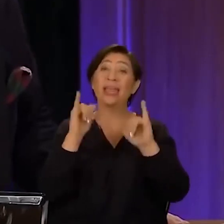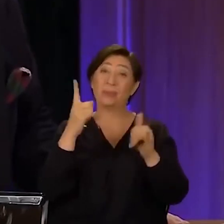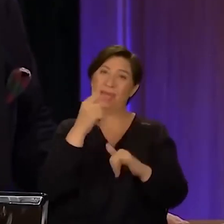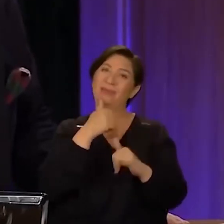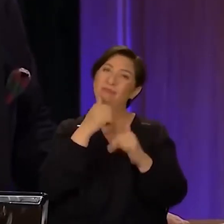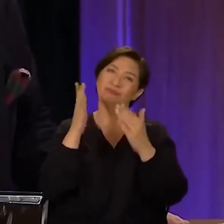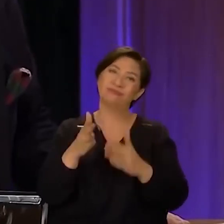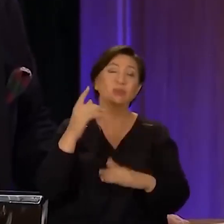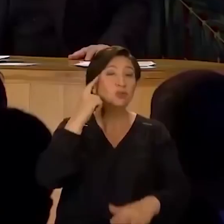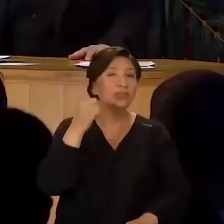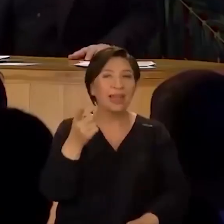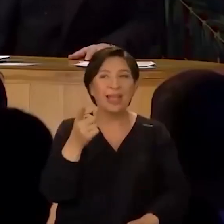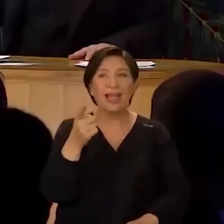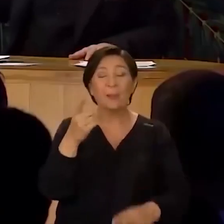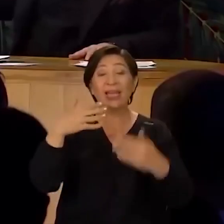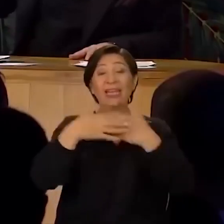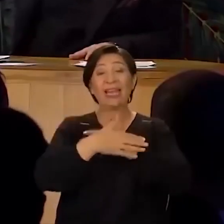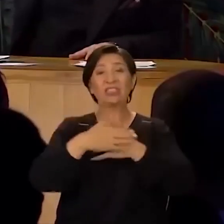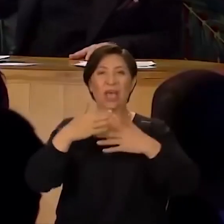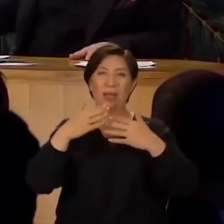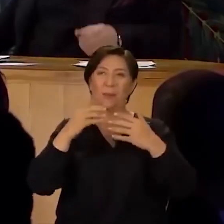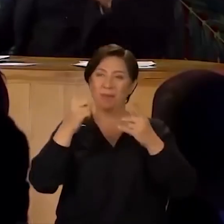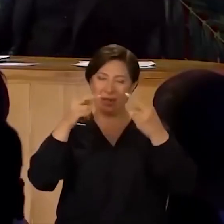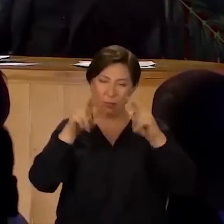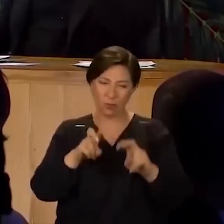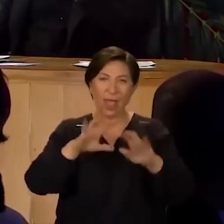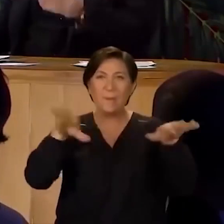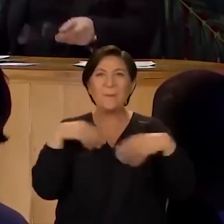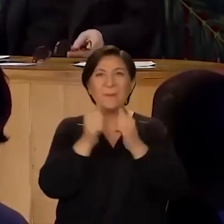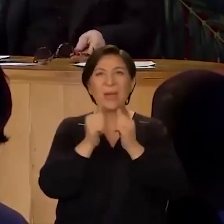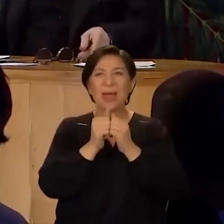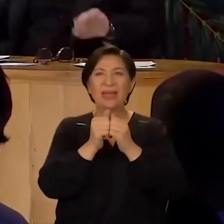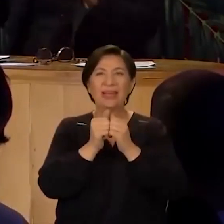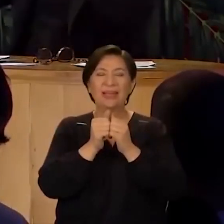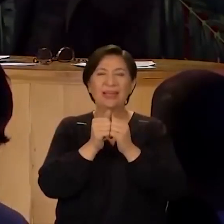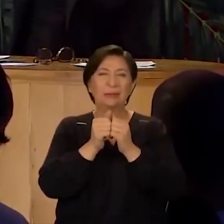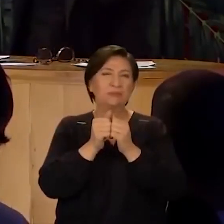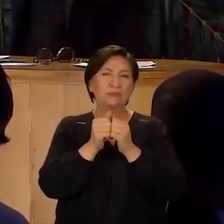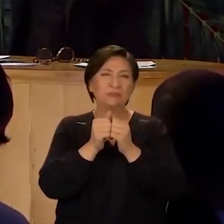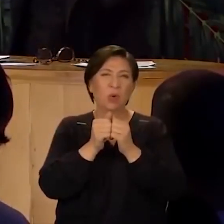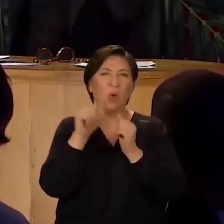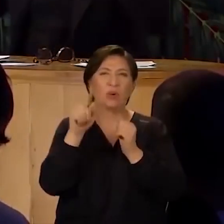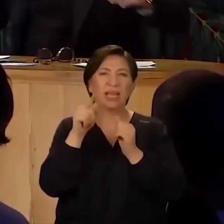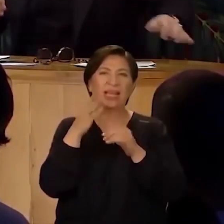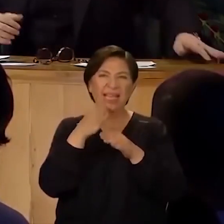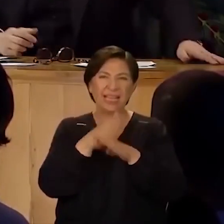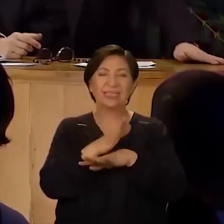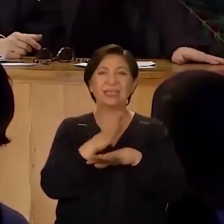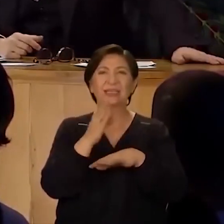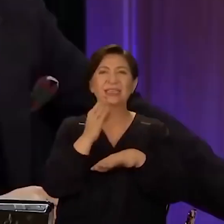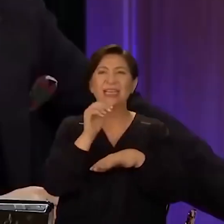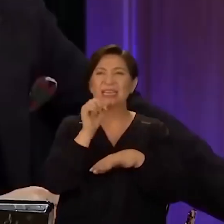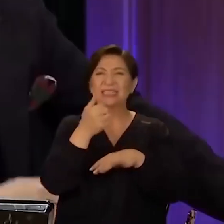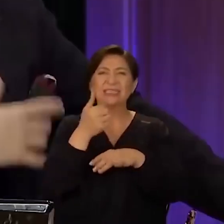eğlenceli bir yerde oturup hep birlikte orada hakikaten